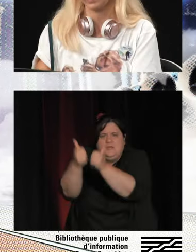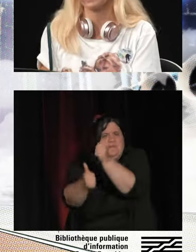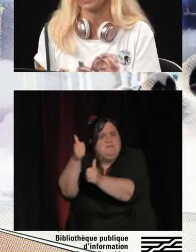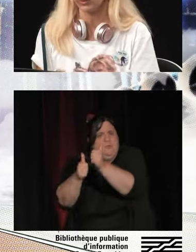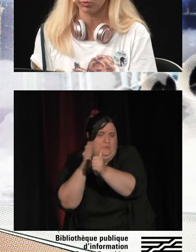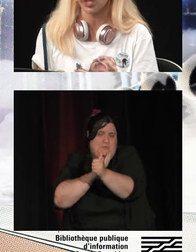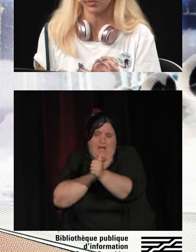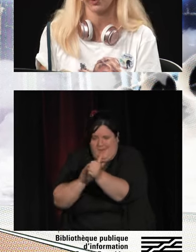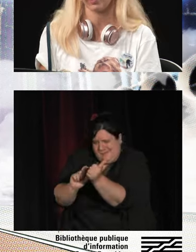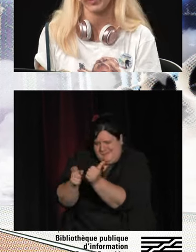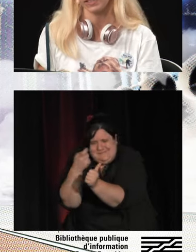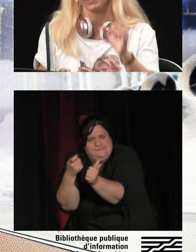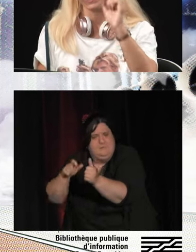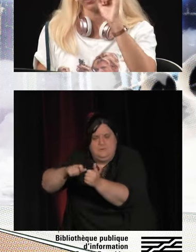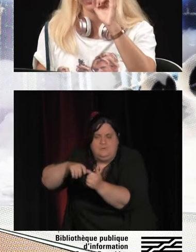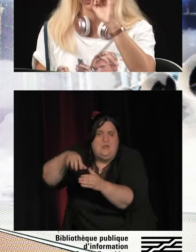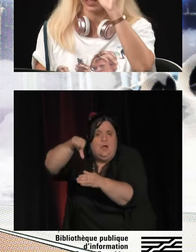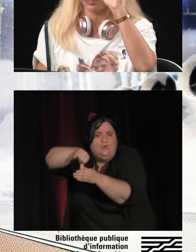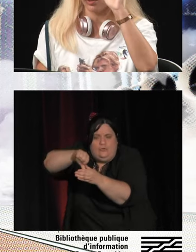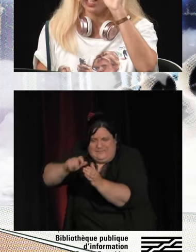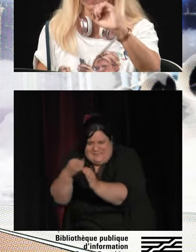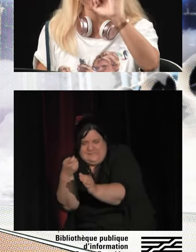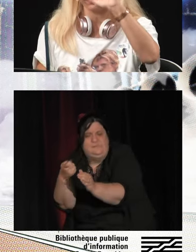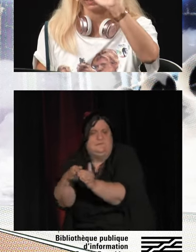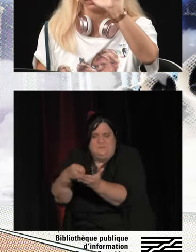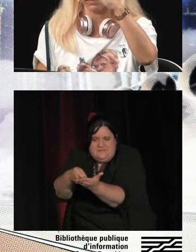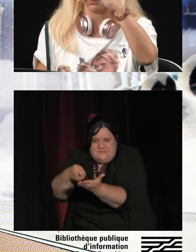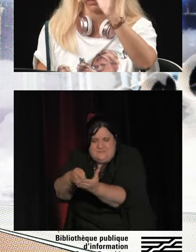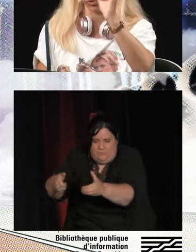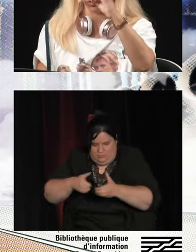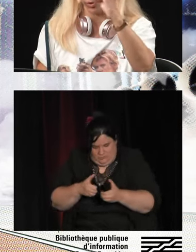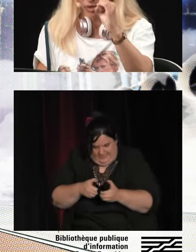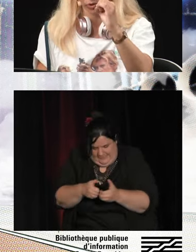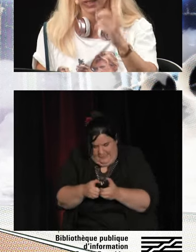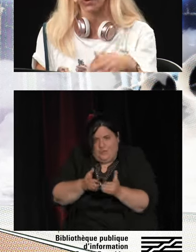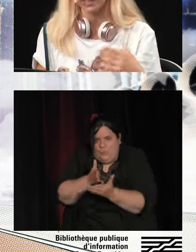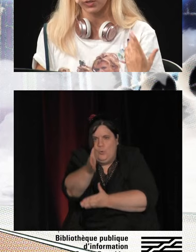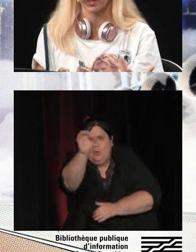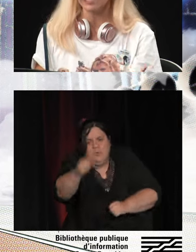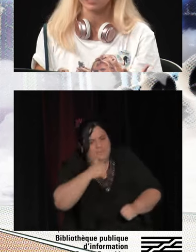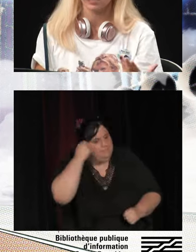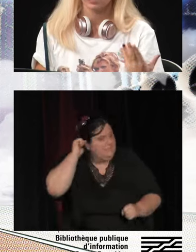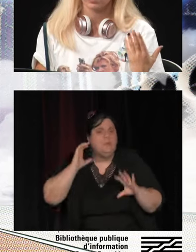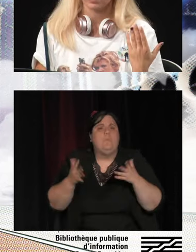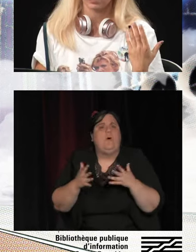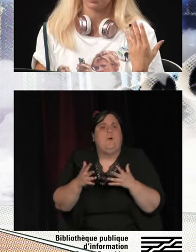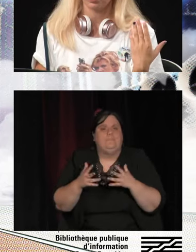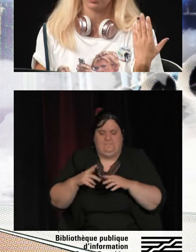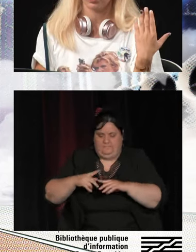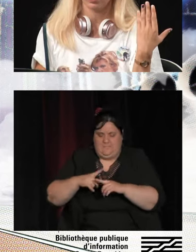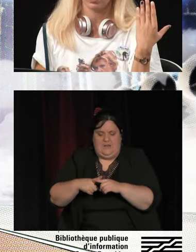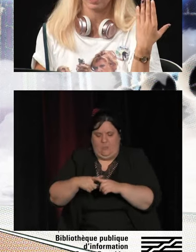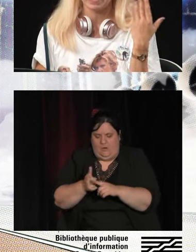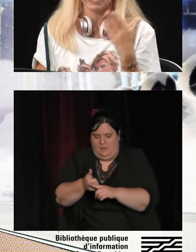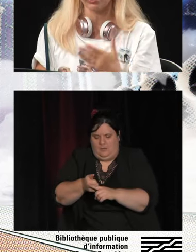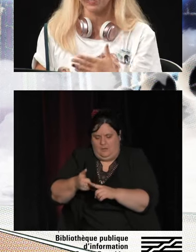pouvoir faire des techniques de boost un petit peu avancées. Et pour ça, donc, il a fallu limer le centre de la croix directionnelle